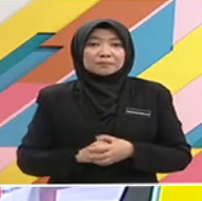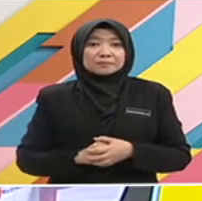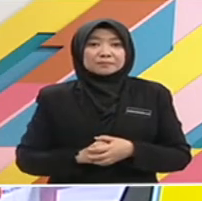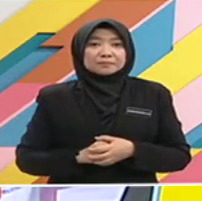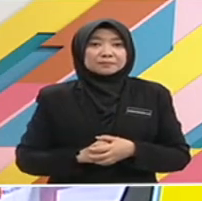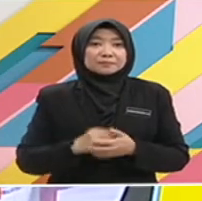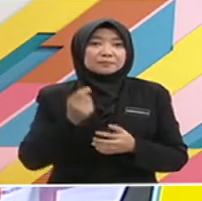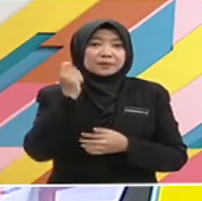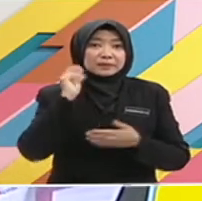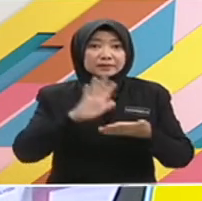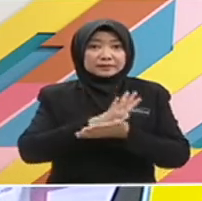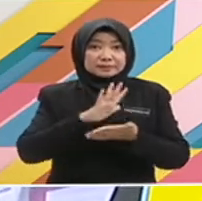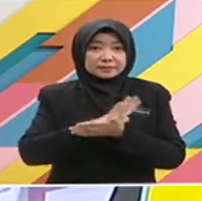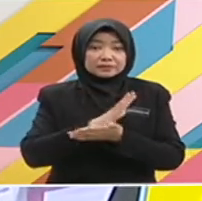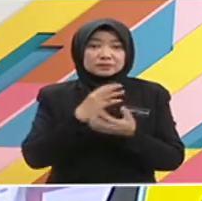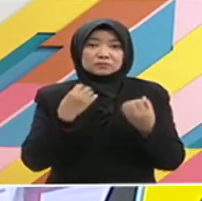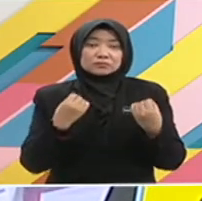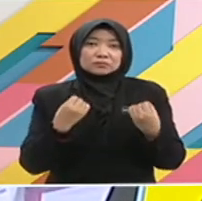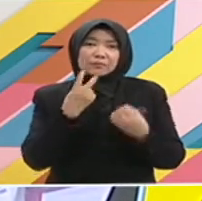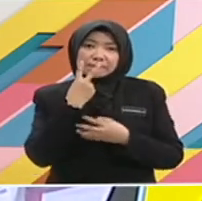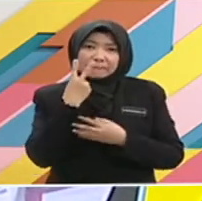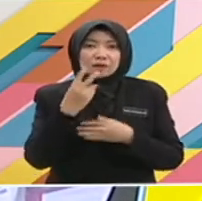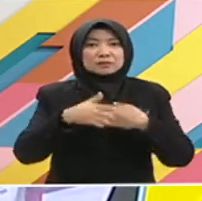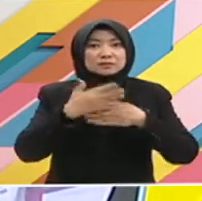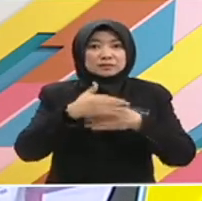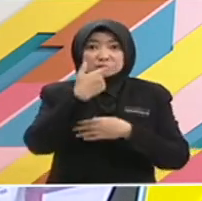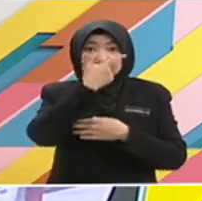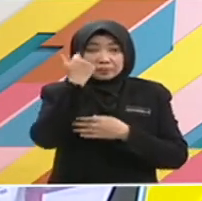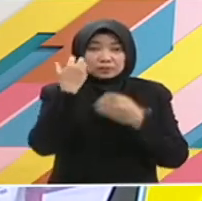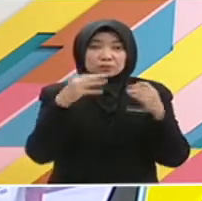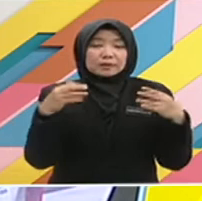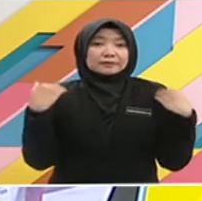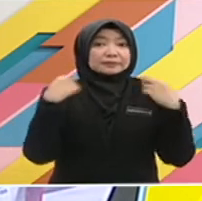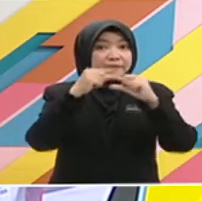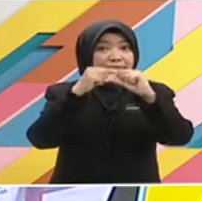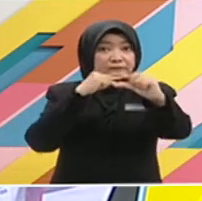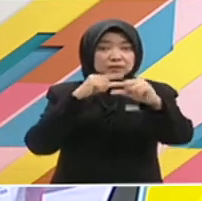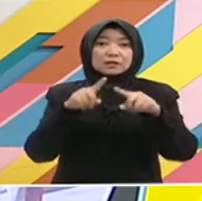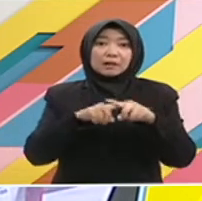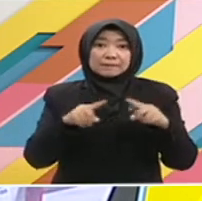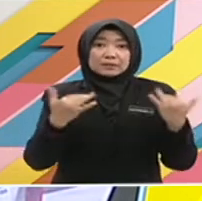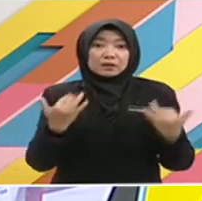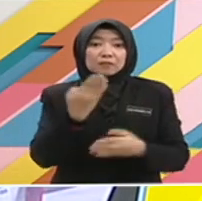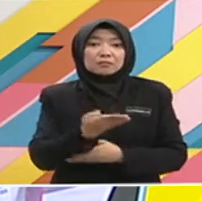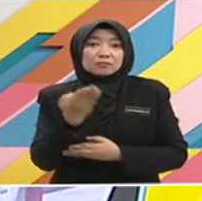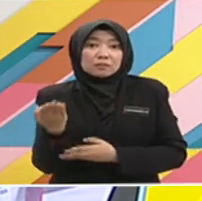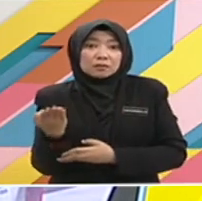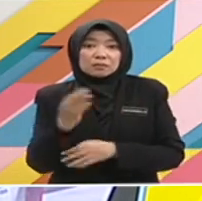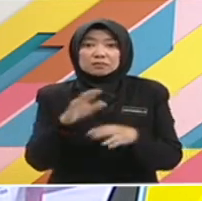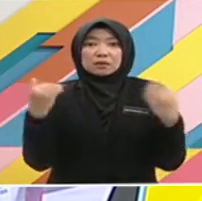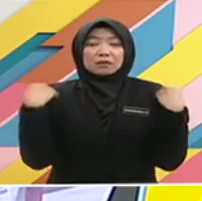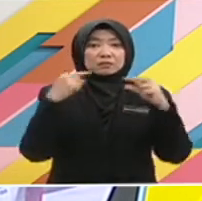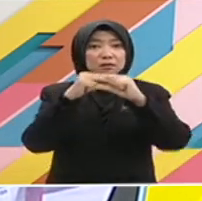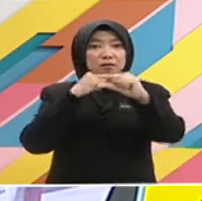pada kertas lukisan ni kita buat garisan. Betul. Okey, kalau kat sini tak ada garisan paksi ni Mira, Nisa. Jadi buah betik ni